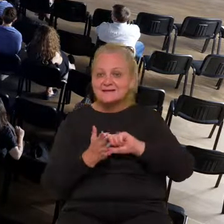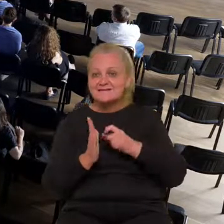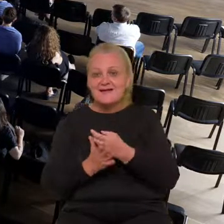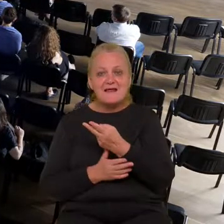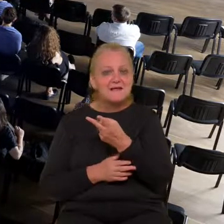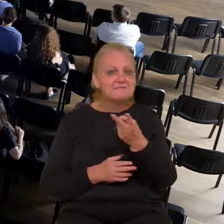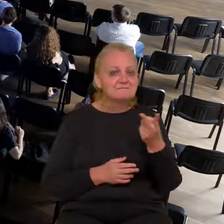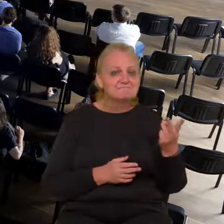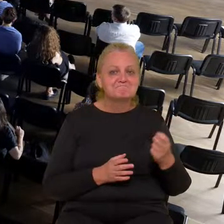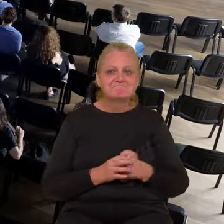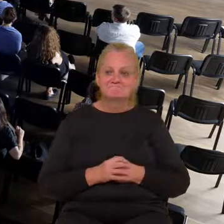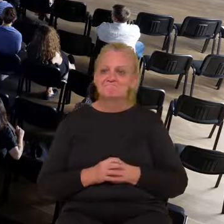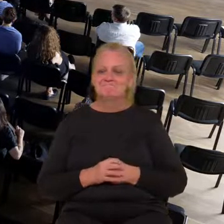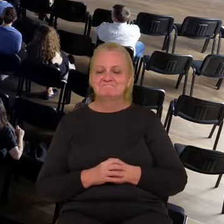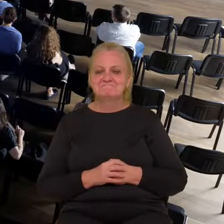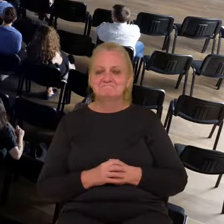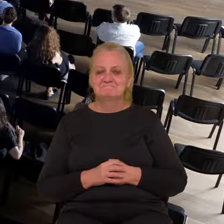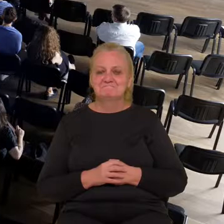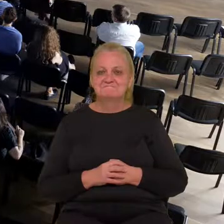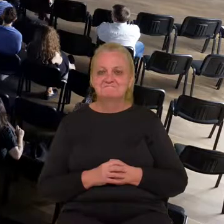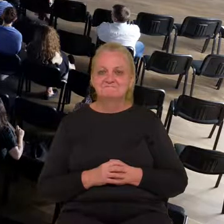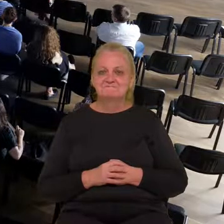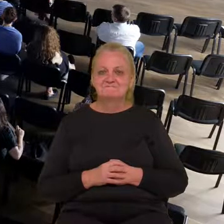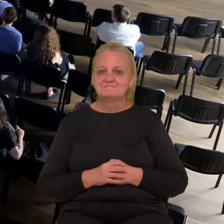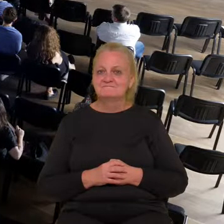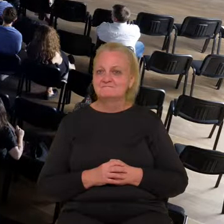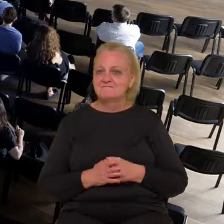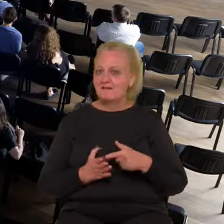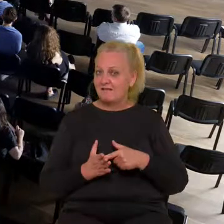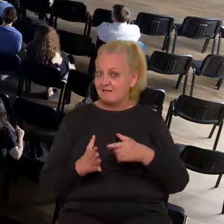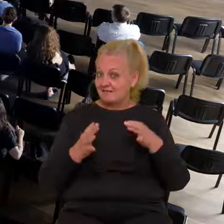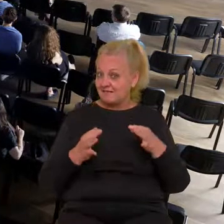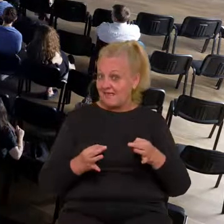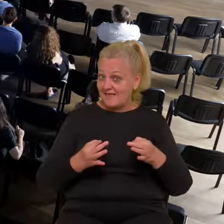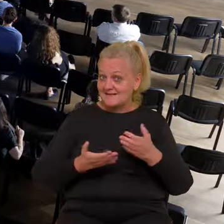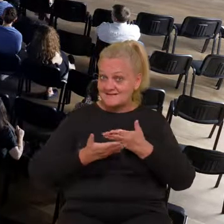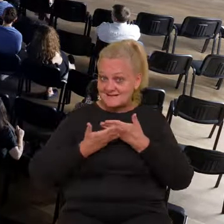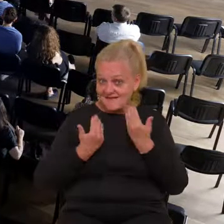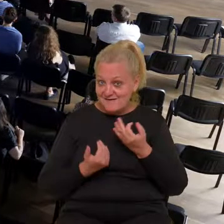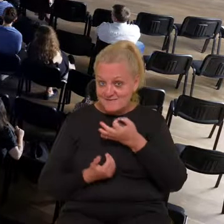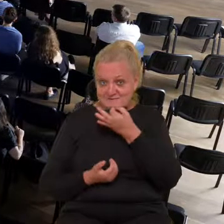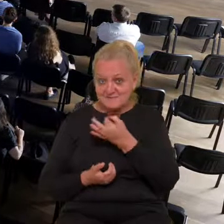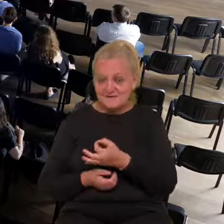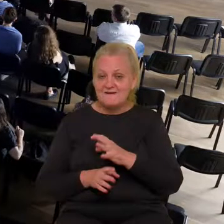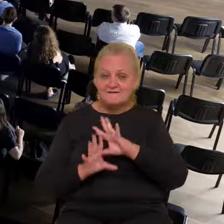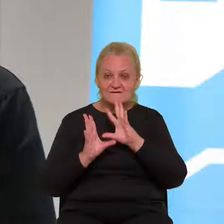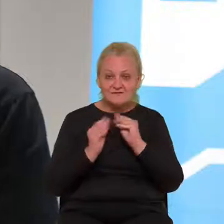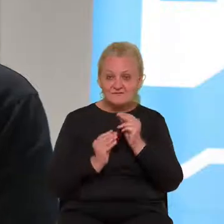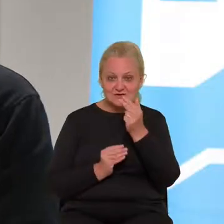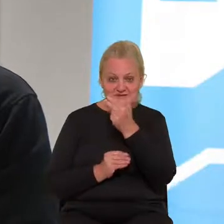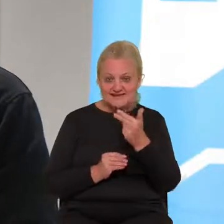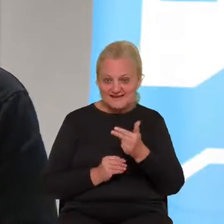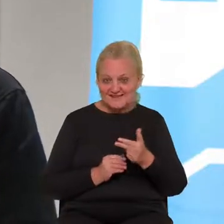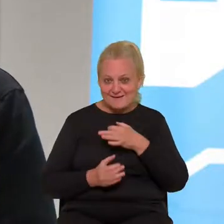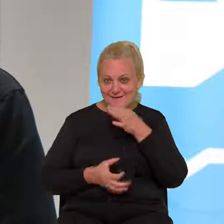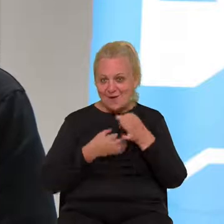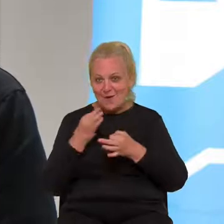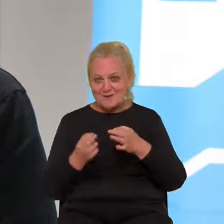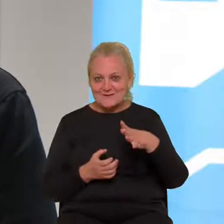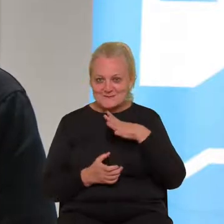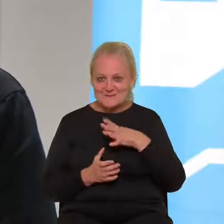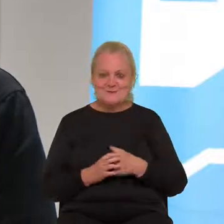salę i... No, tym razem nie ma pytań. Widać, że wszystkie wątki poruszyliśmy,